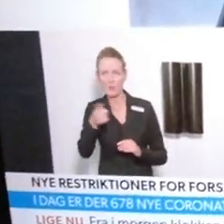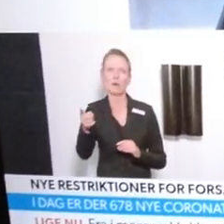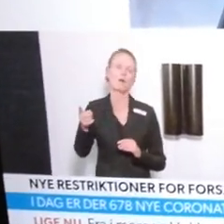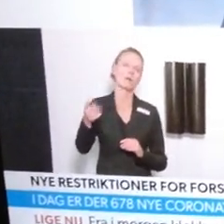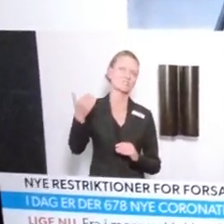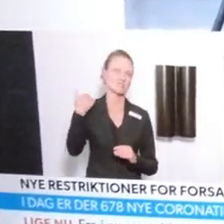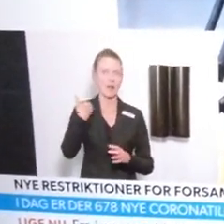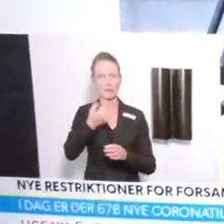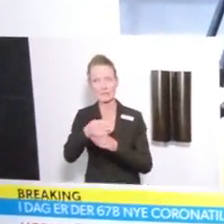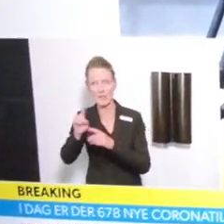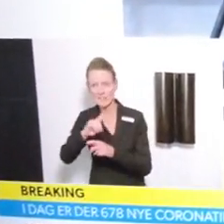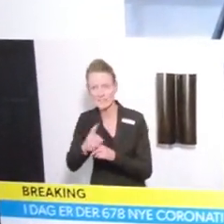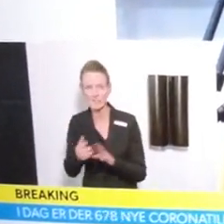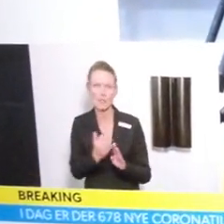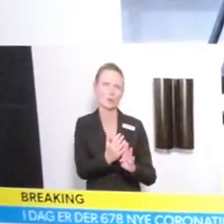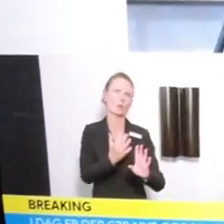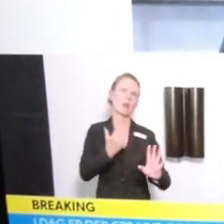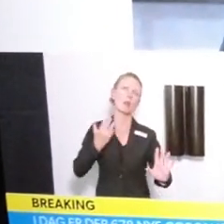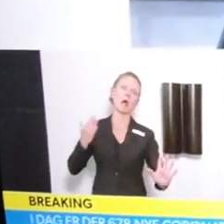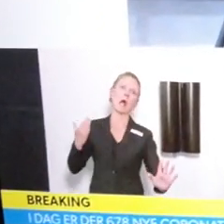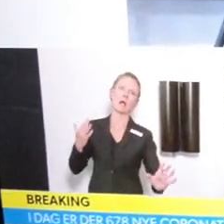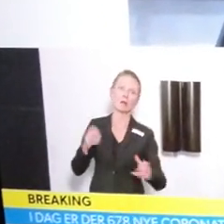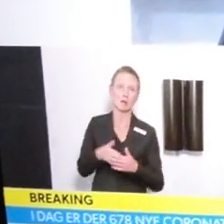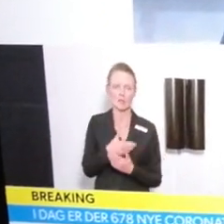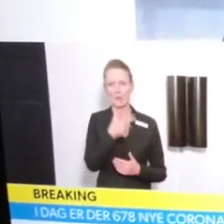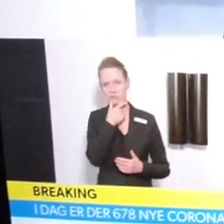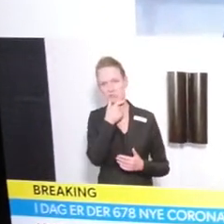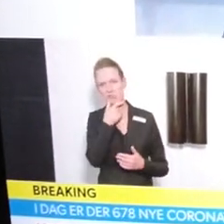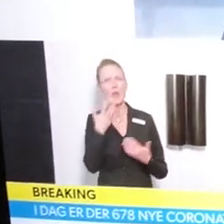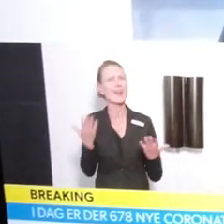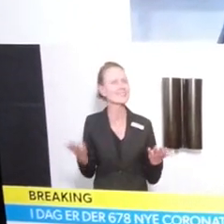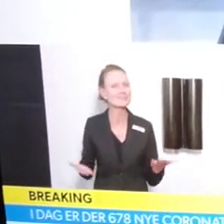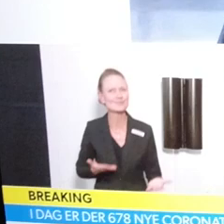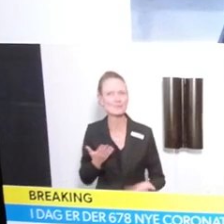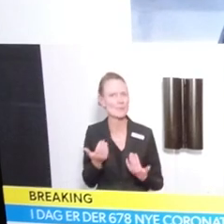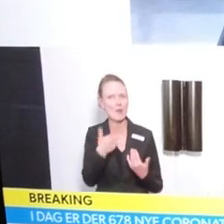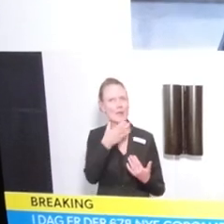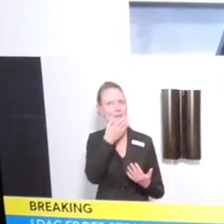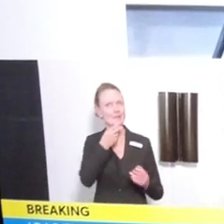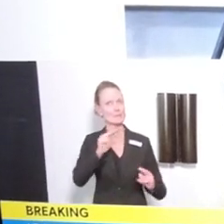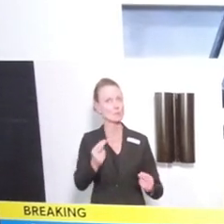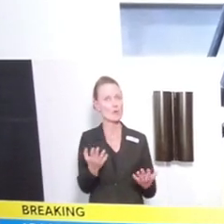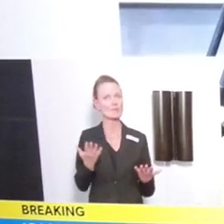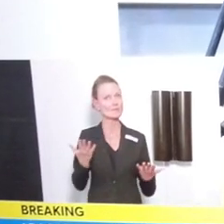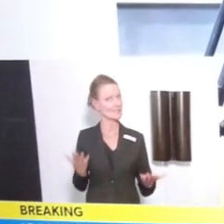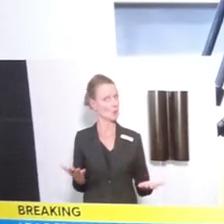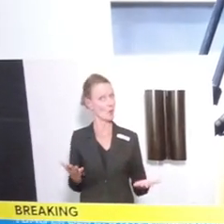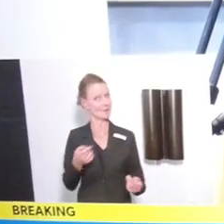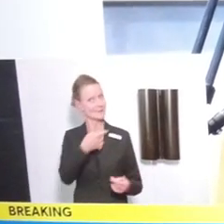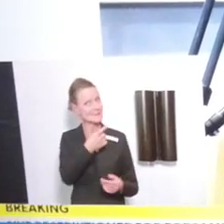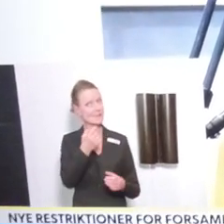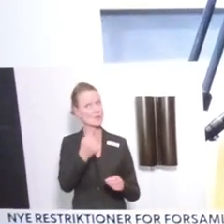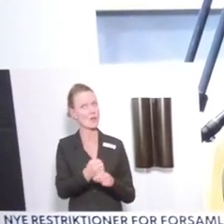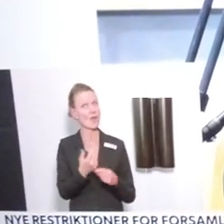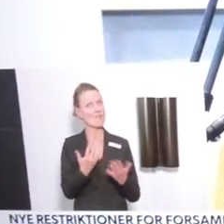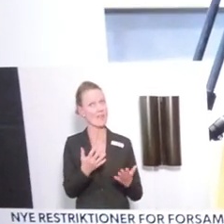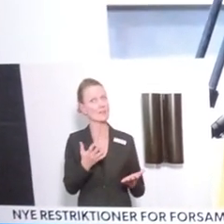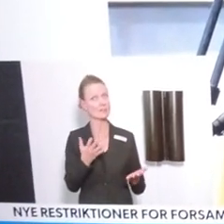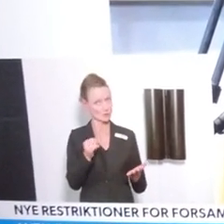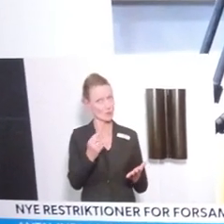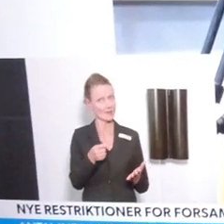lidt sjovere at stå i kø i det vejr, vi er begyndt at have nu. Hvad vil I gøre for at sikre, at når nu er det